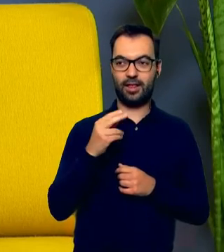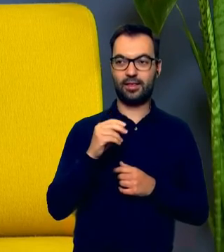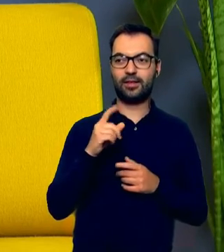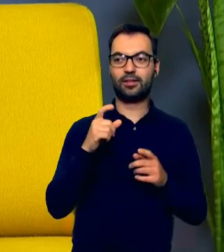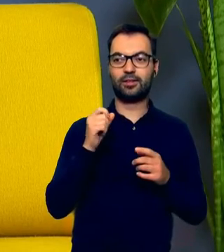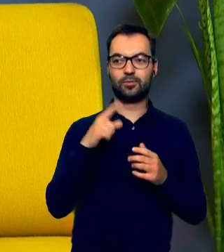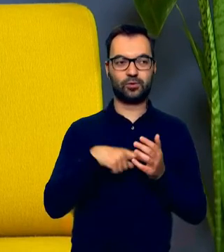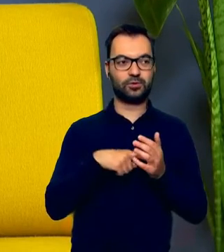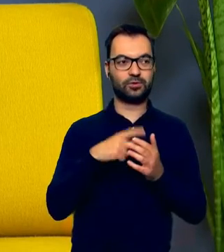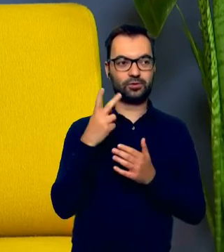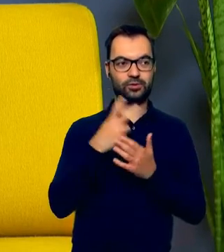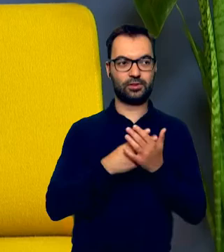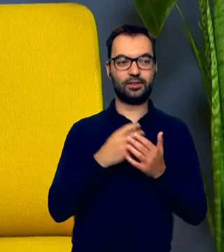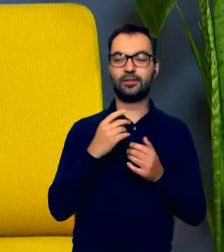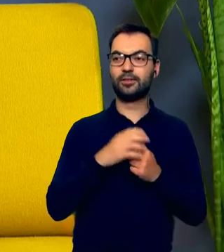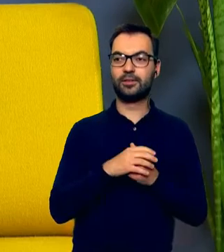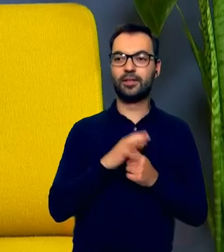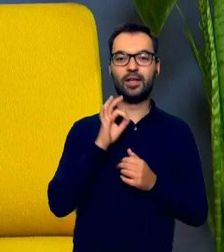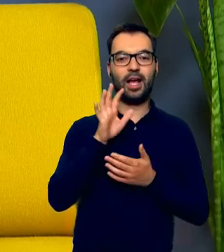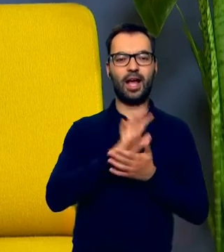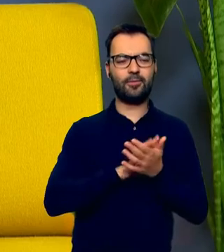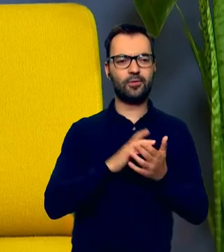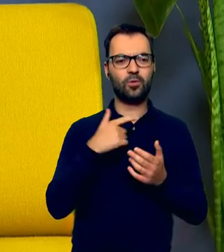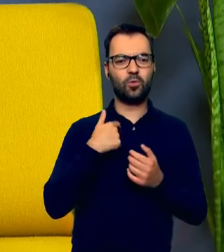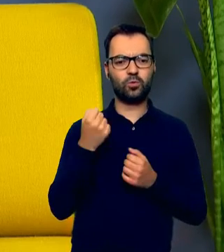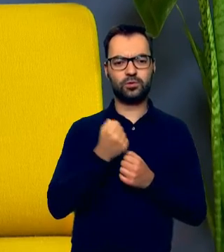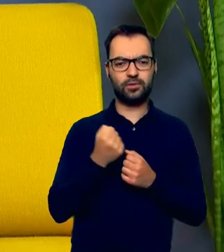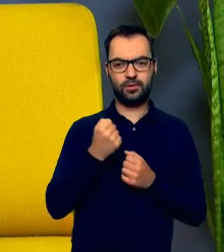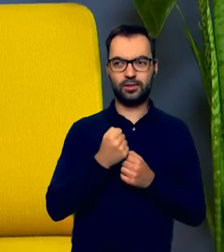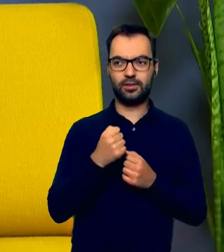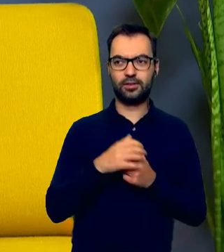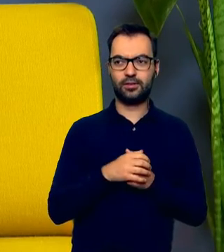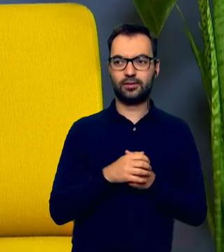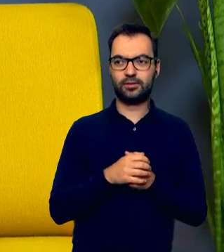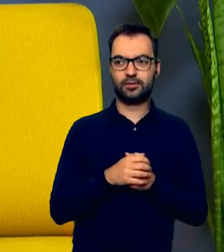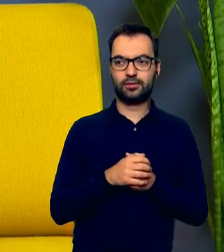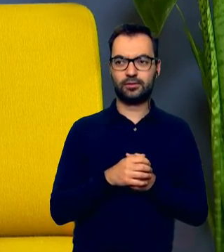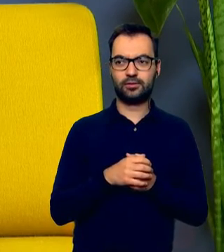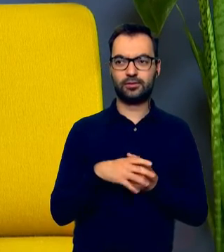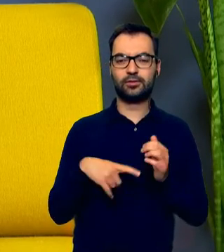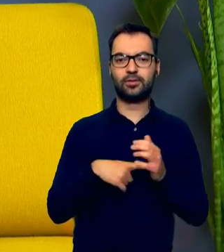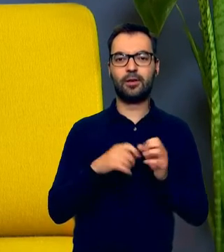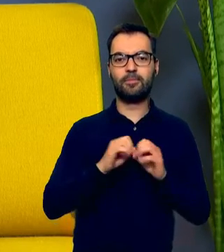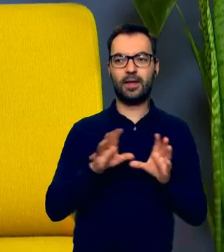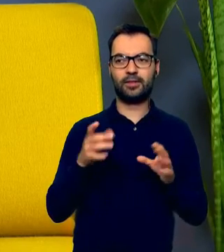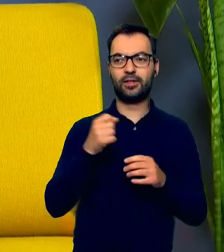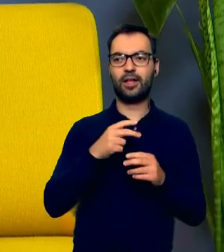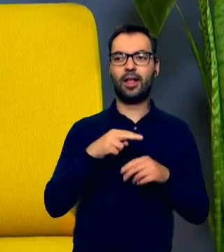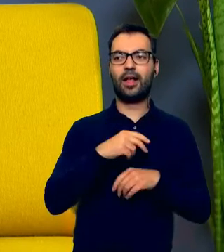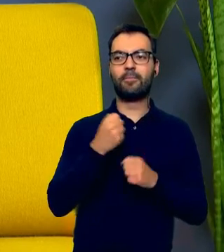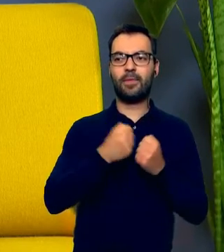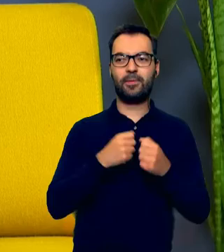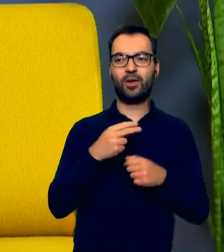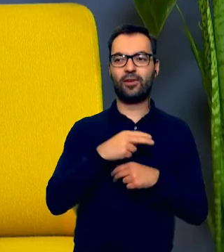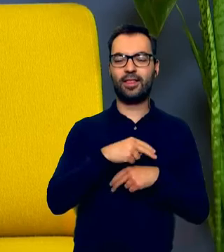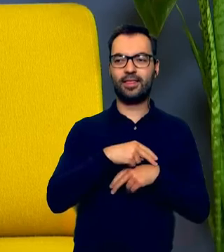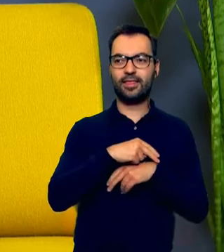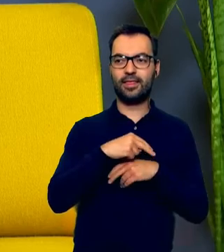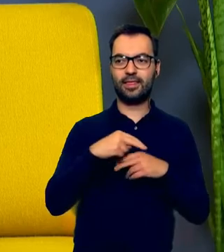można wyczytać w przepięknym reportażu jej poświęconym, stosowała właśnie, wystosujecie w mediach społecznościowych taśmy papierowe,